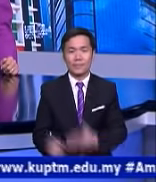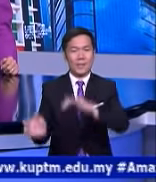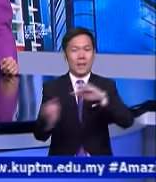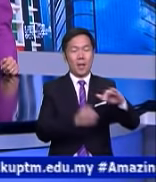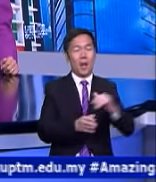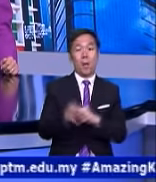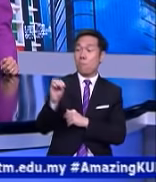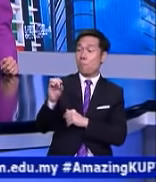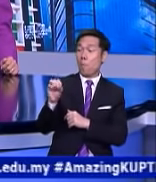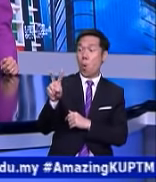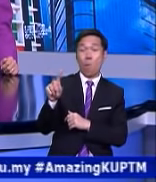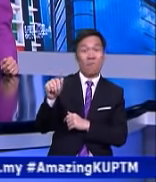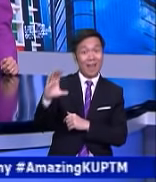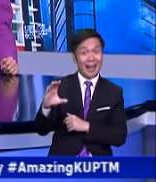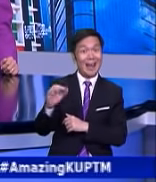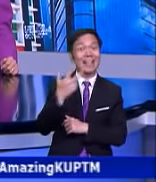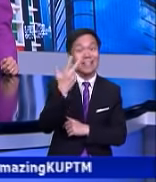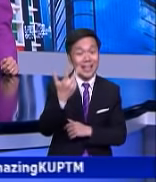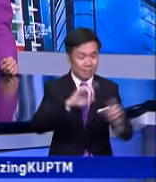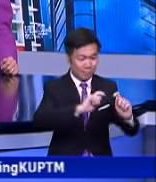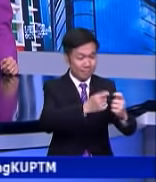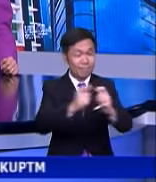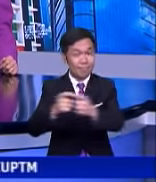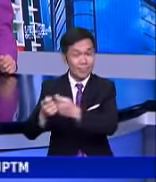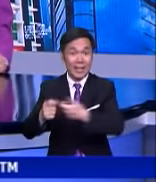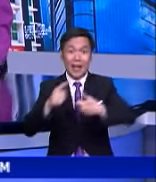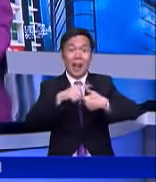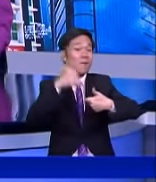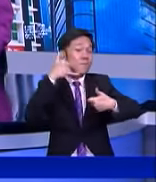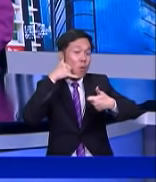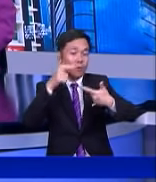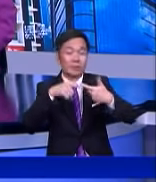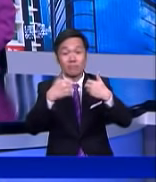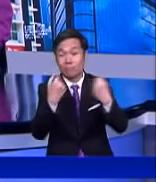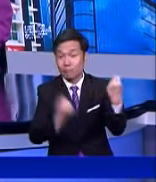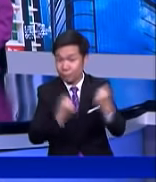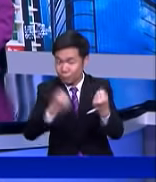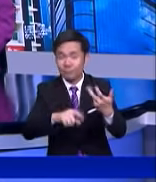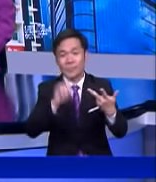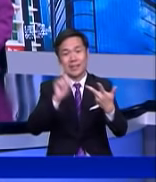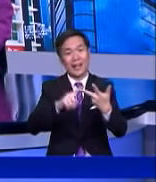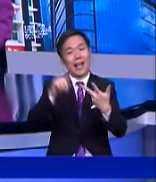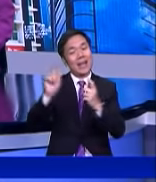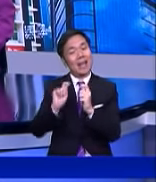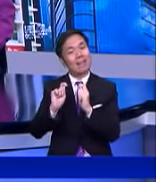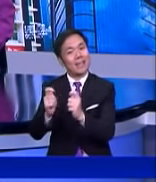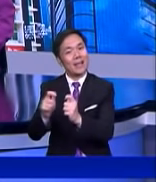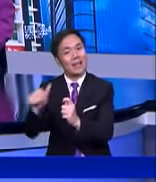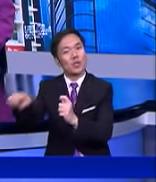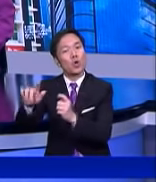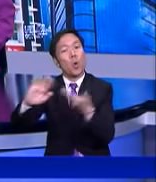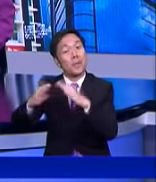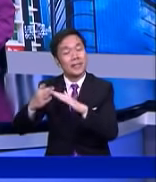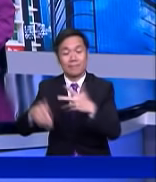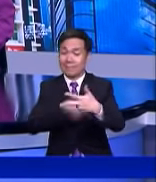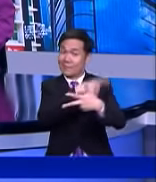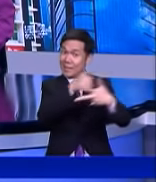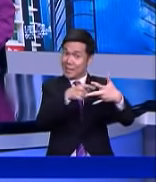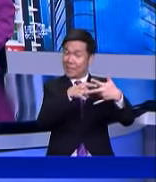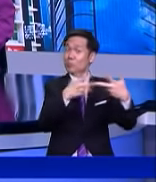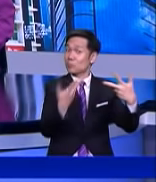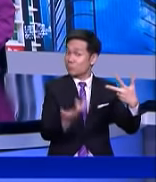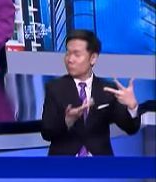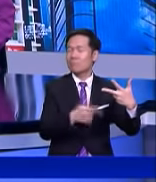MOVAC yang merangkumi tiga unit gerak kerja iaitu unit panggilan, mobilisasi dan tindakan komuniti itu adalah satu ekosistem sokongan